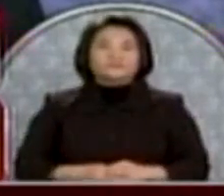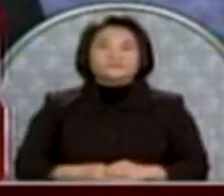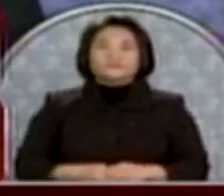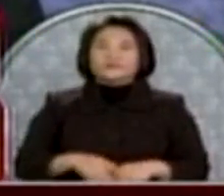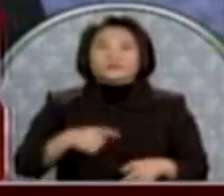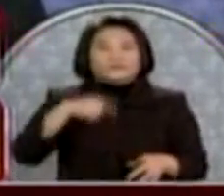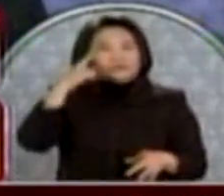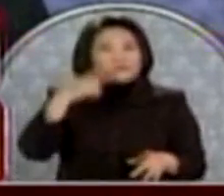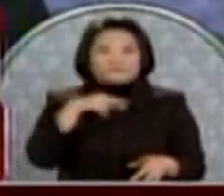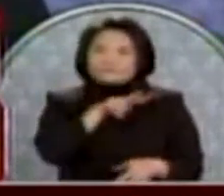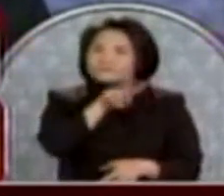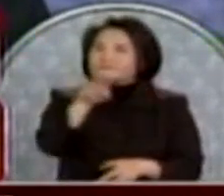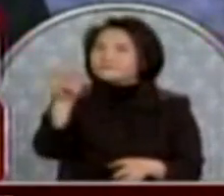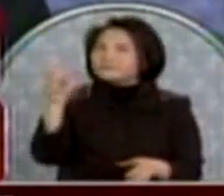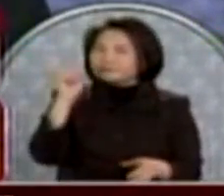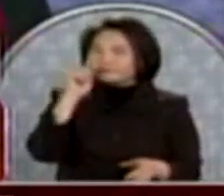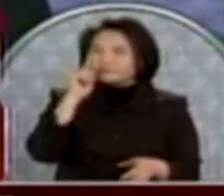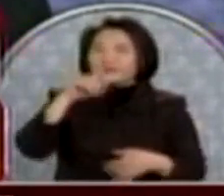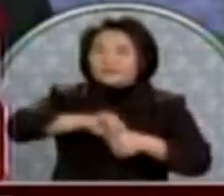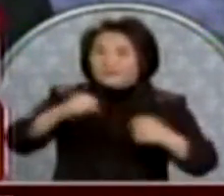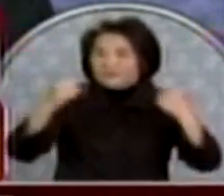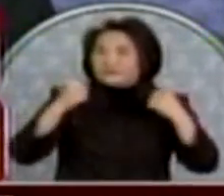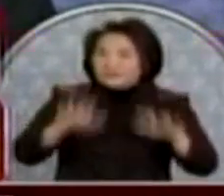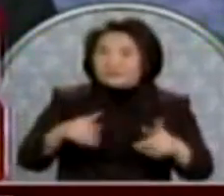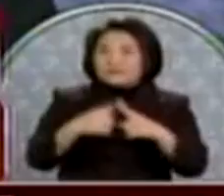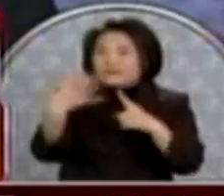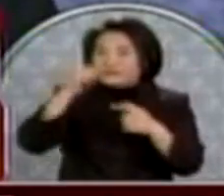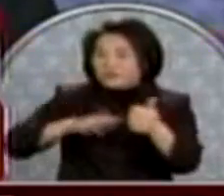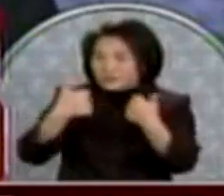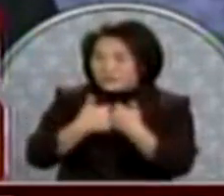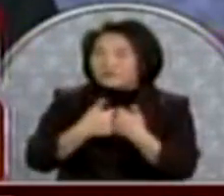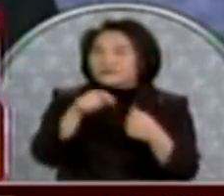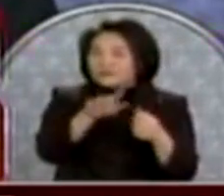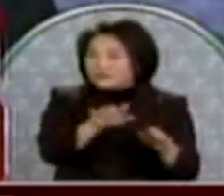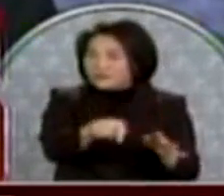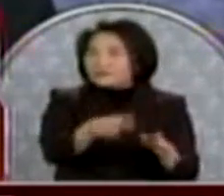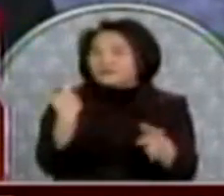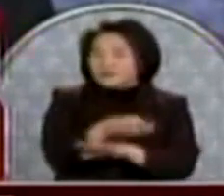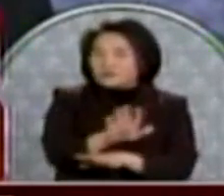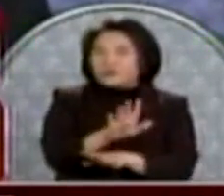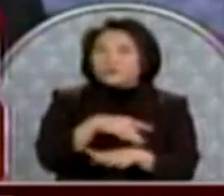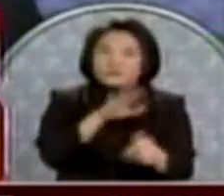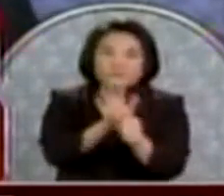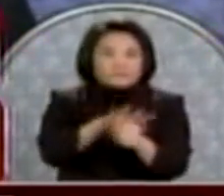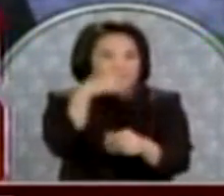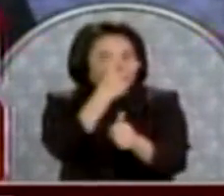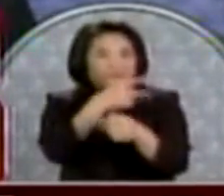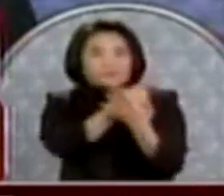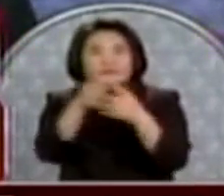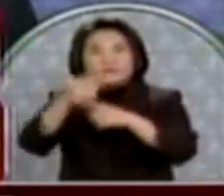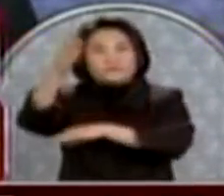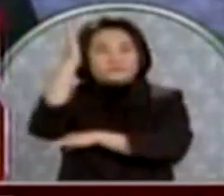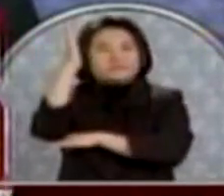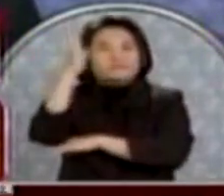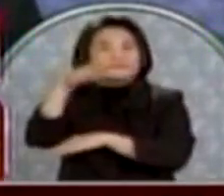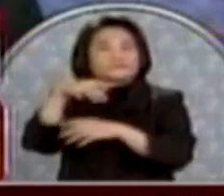调。但是整体来讲，如何去强化现有的人权委员会的功能，督导所有的公务人